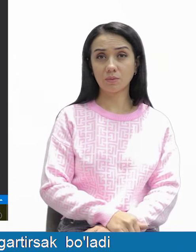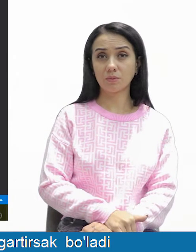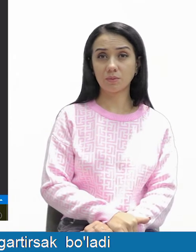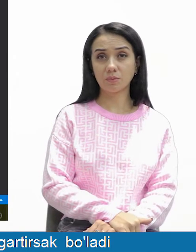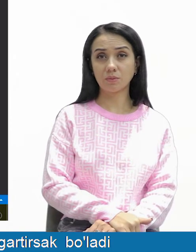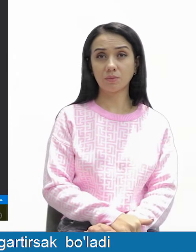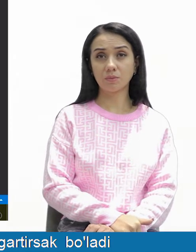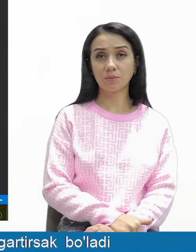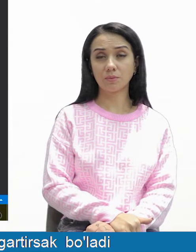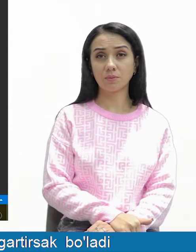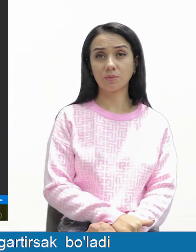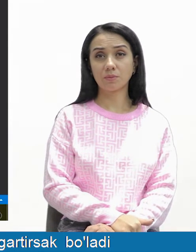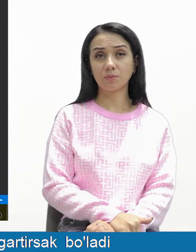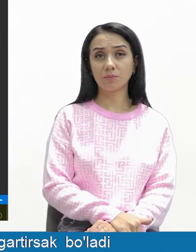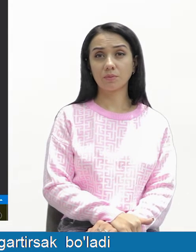Mana